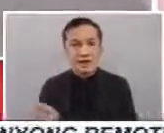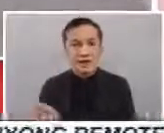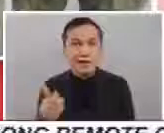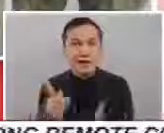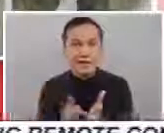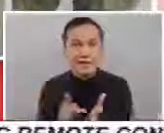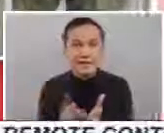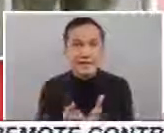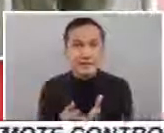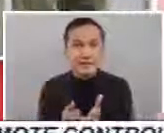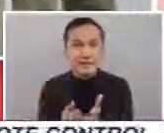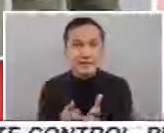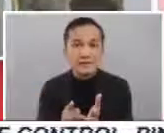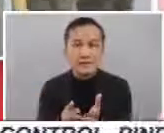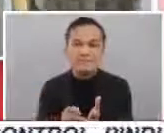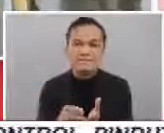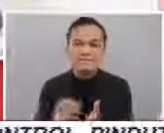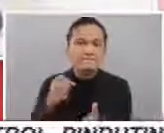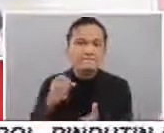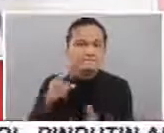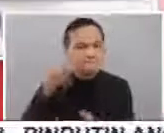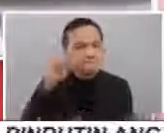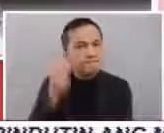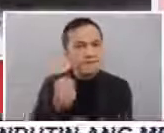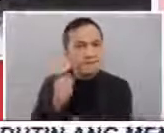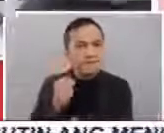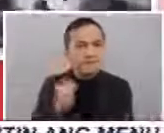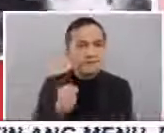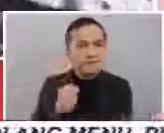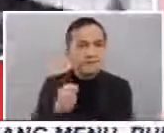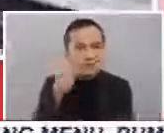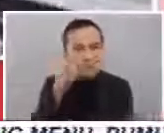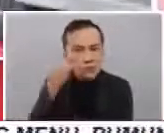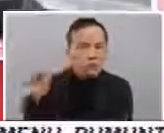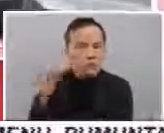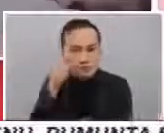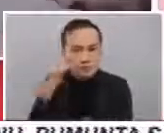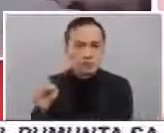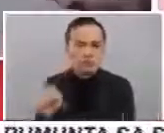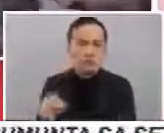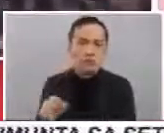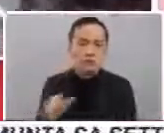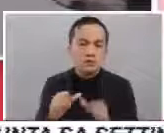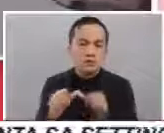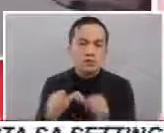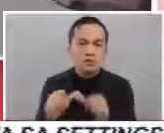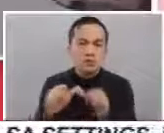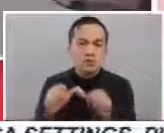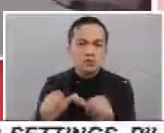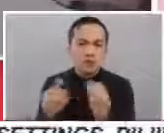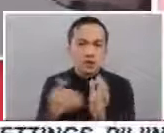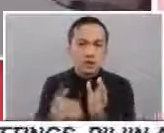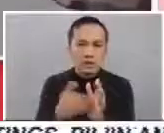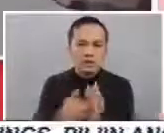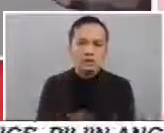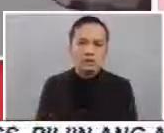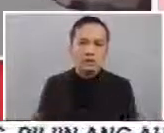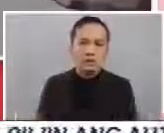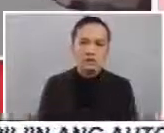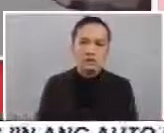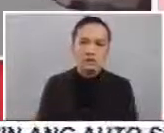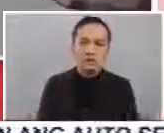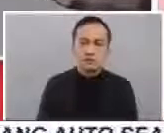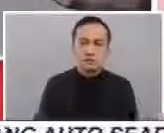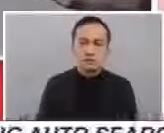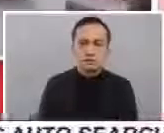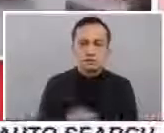National Police na-identify na po yung mga checkpoints o mga border areas kung saan po merong ating kapulisan para